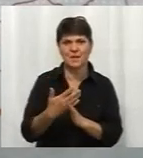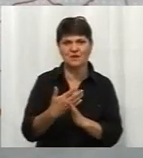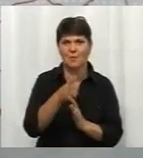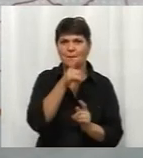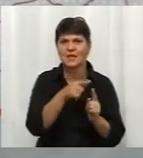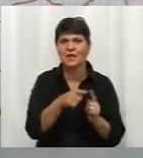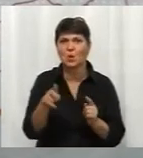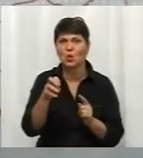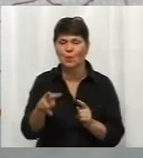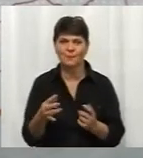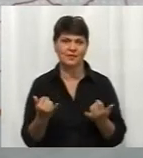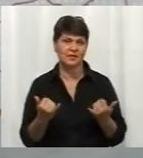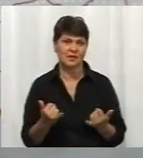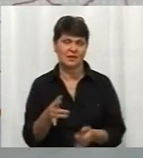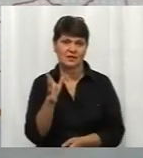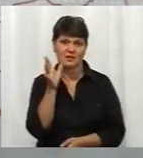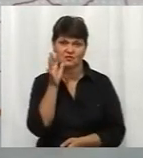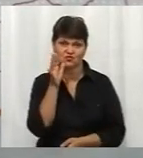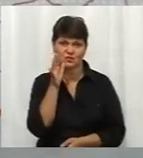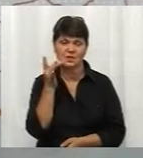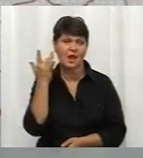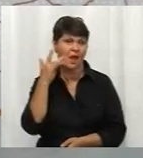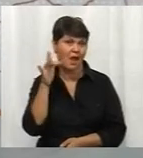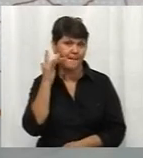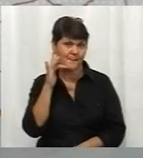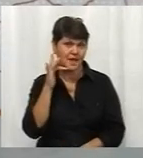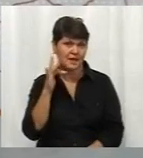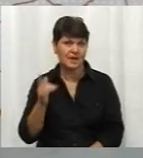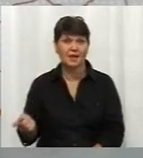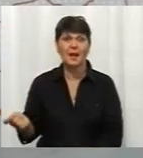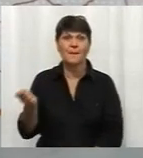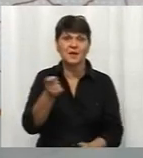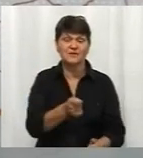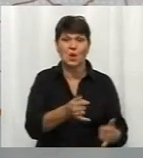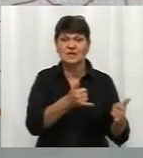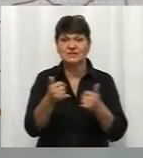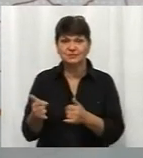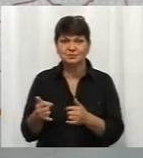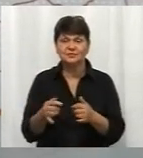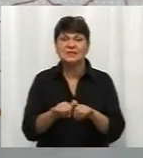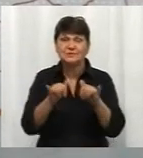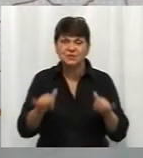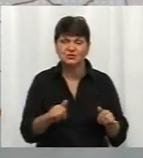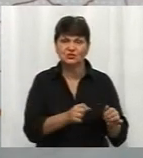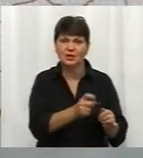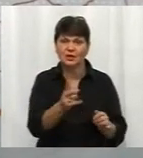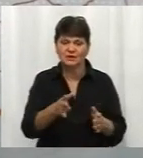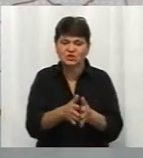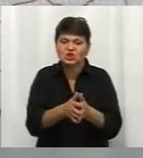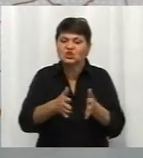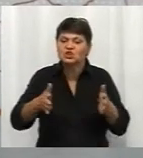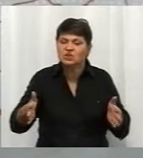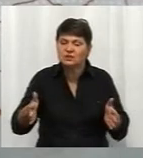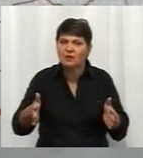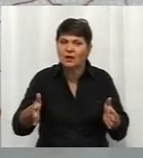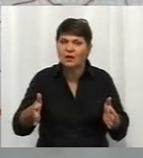періодом. На даний час там автомобілі із Сполучених Штатів Америки завозяться, збільшується кількість. Ширина проїзної частини